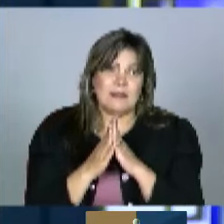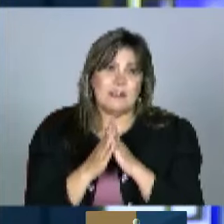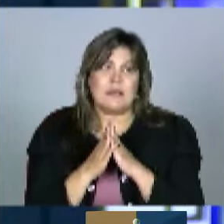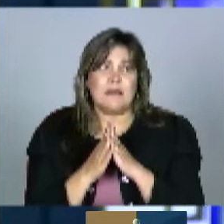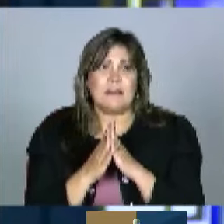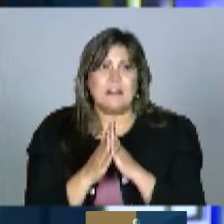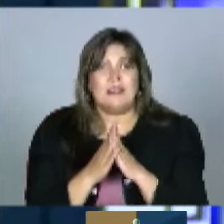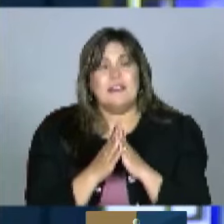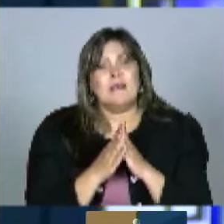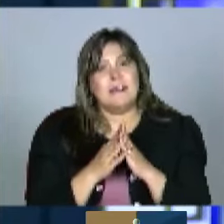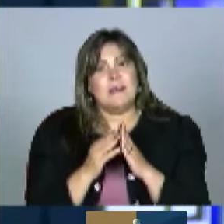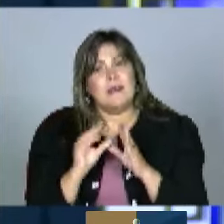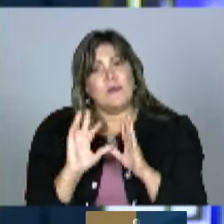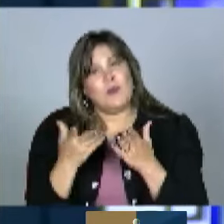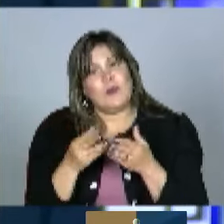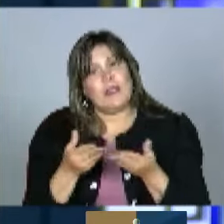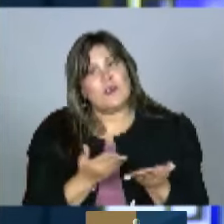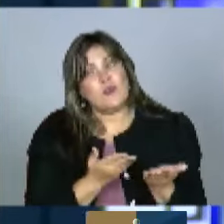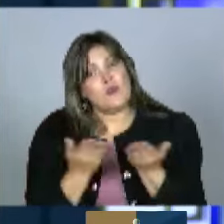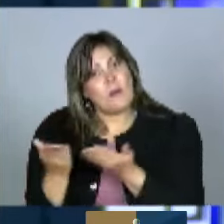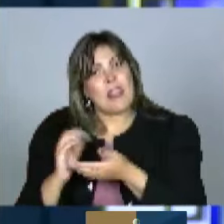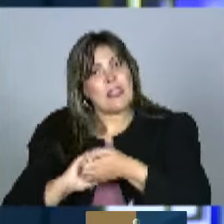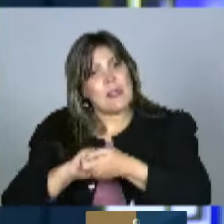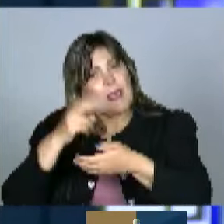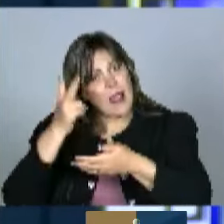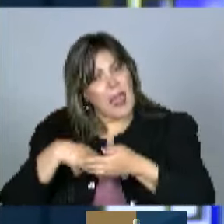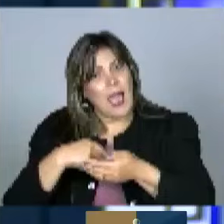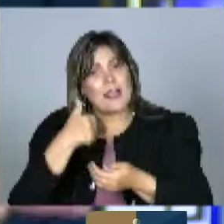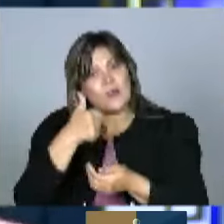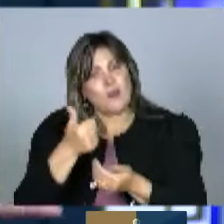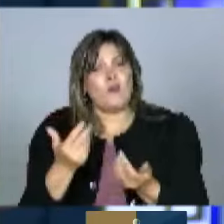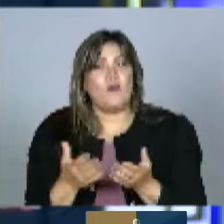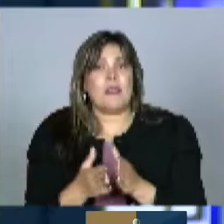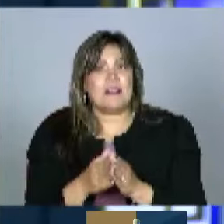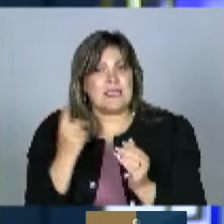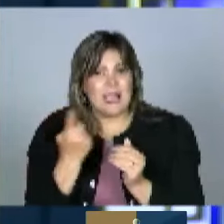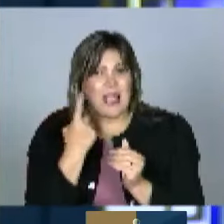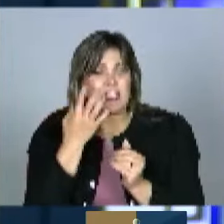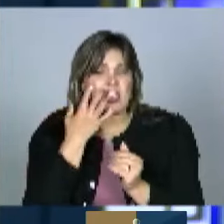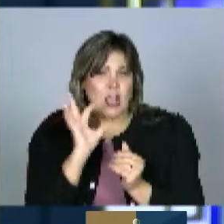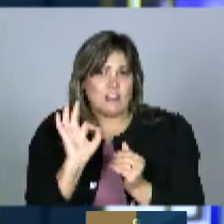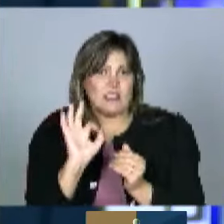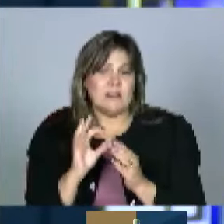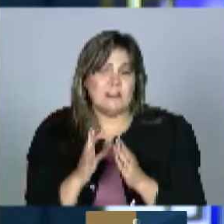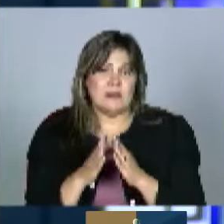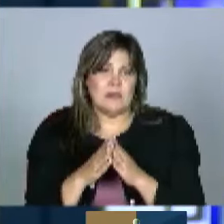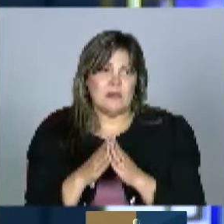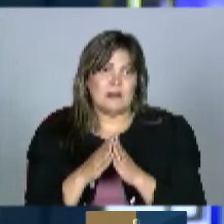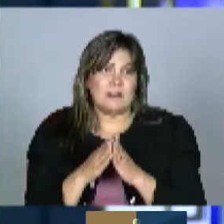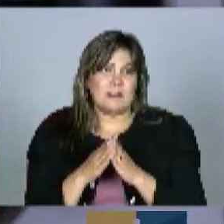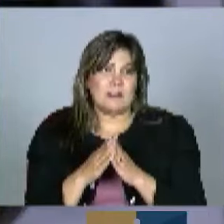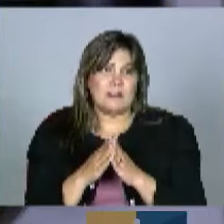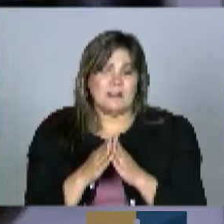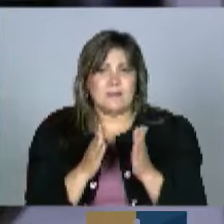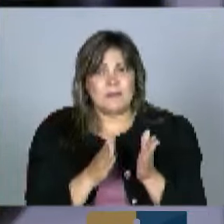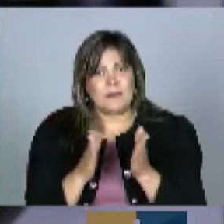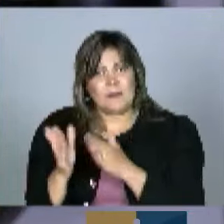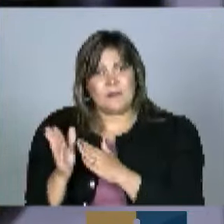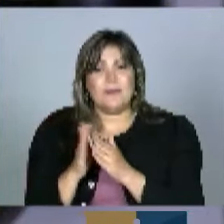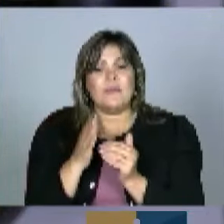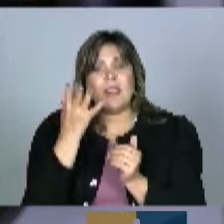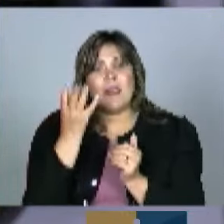منين انه هو قدم عقد مزور لما لقت العداد باسمه ي قدم ع لا صحيح الاستاذ بشوي